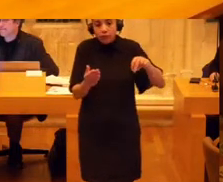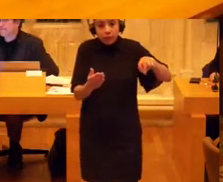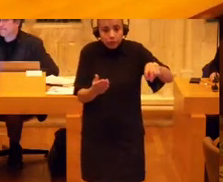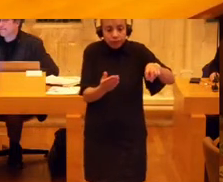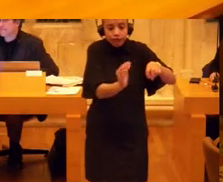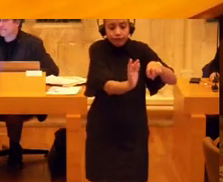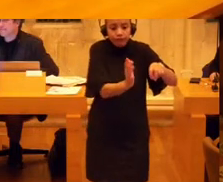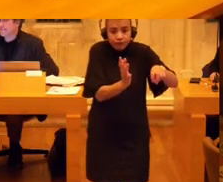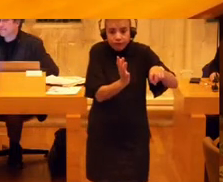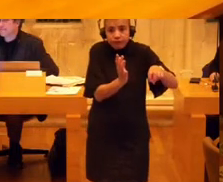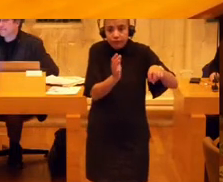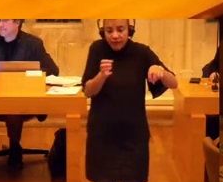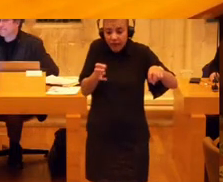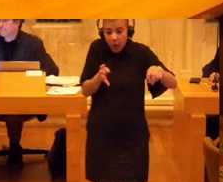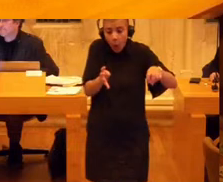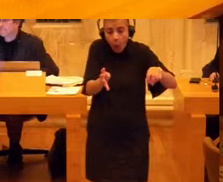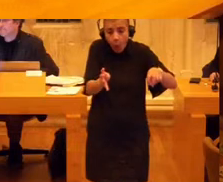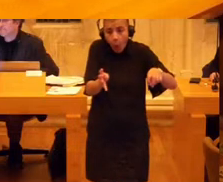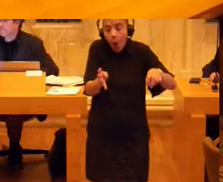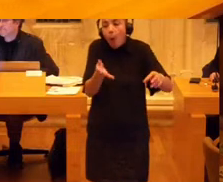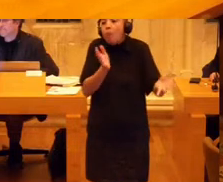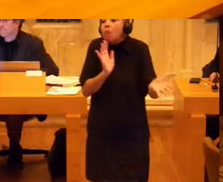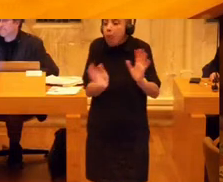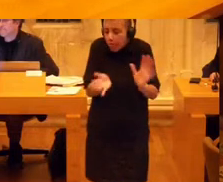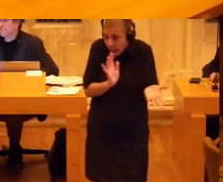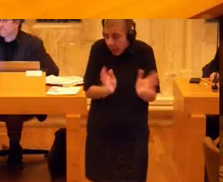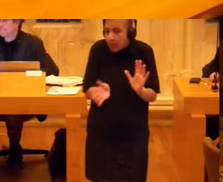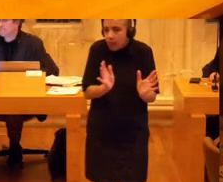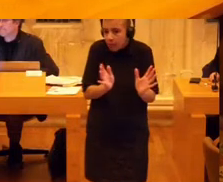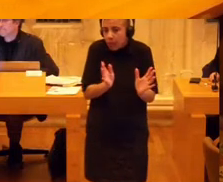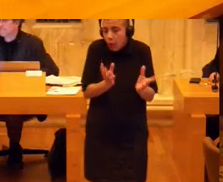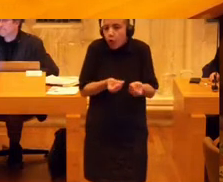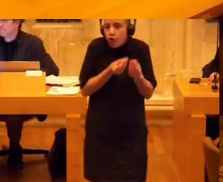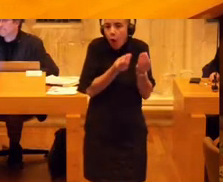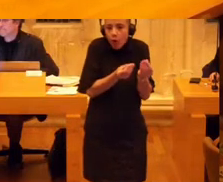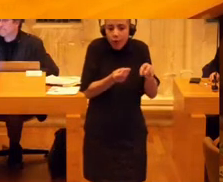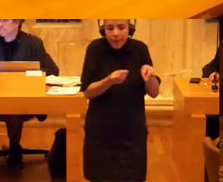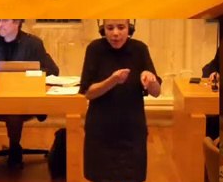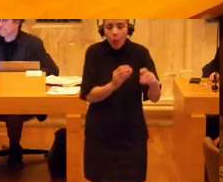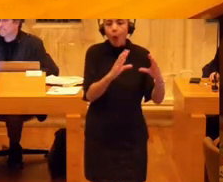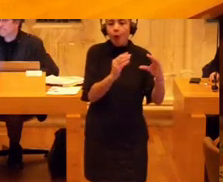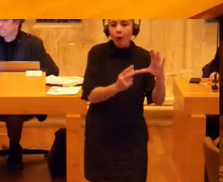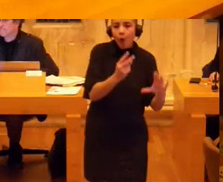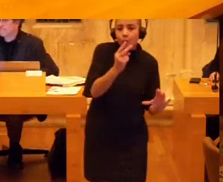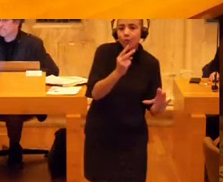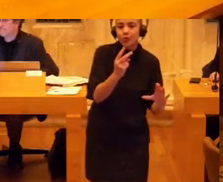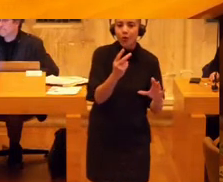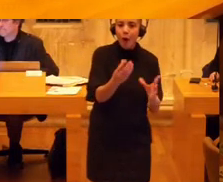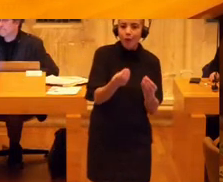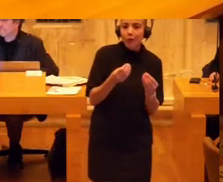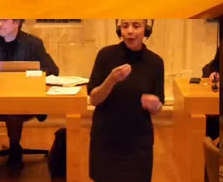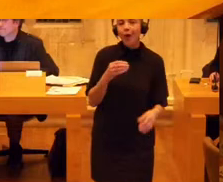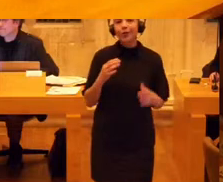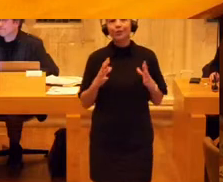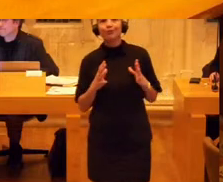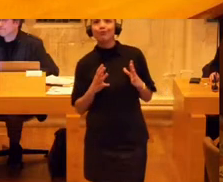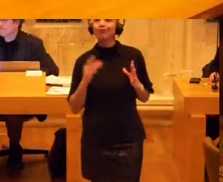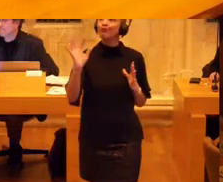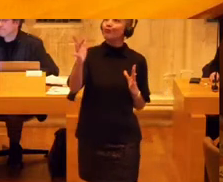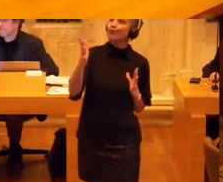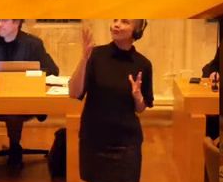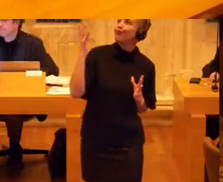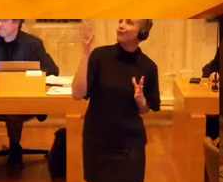ce serait peut-être un peu plus confortable pour le piéton parce qu'il aurait l'espace vert à côté plutôt que la piste cyclable. Par contre, ce serait beaucoup